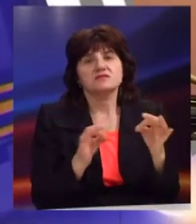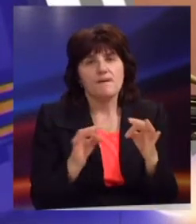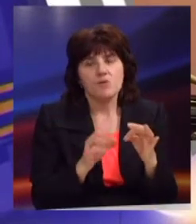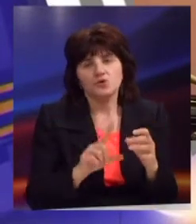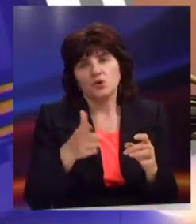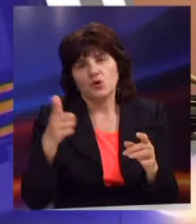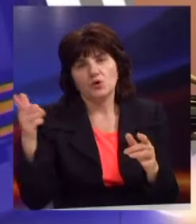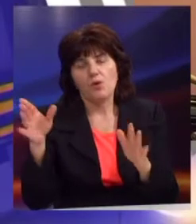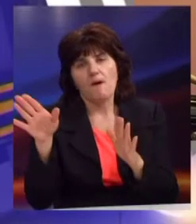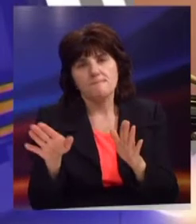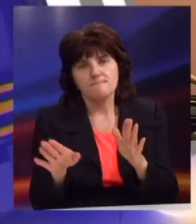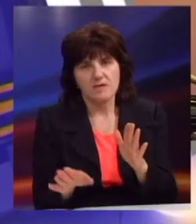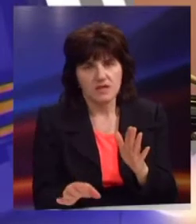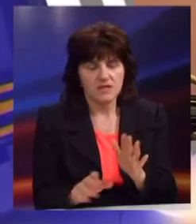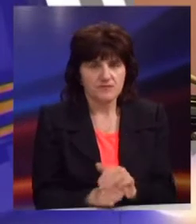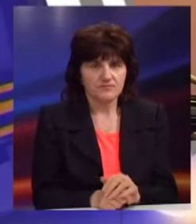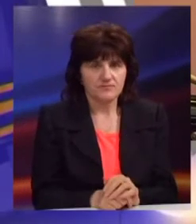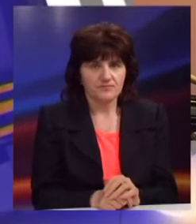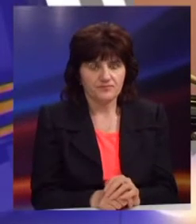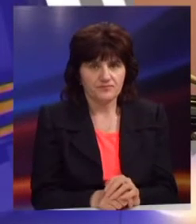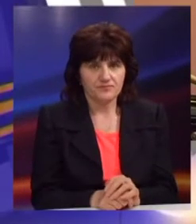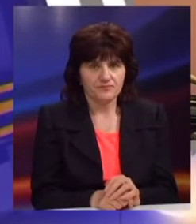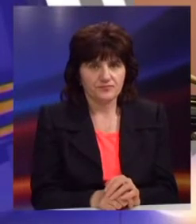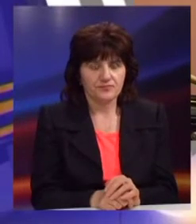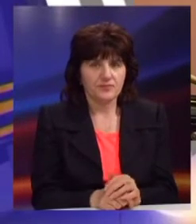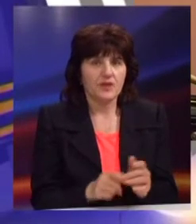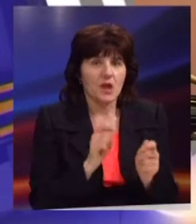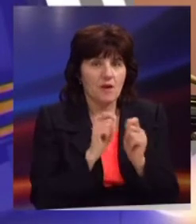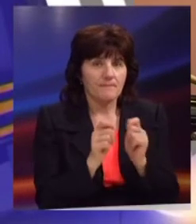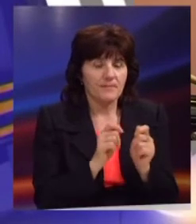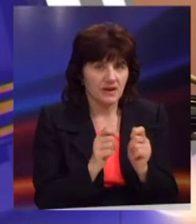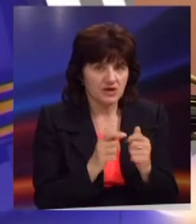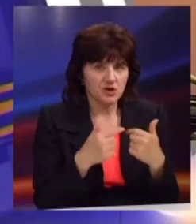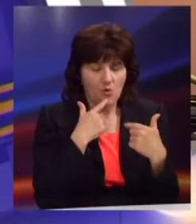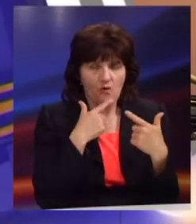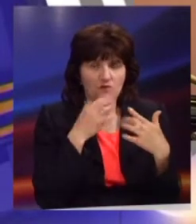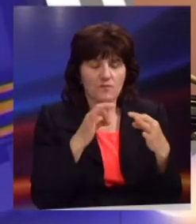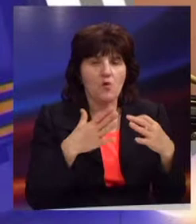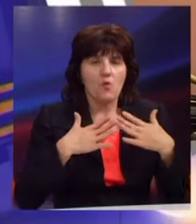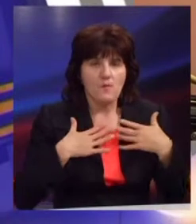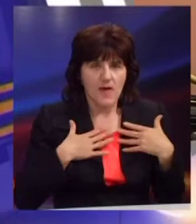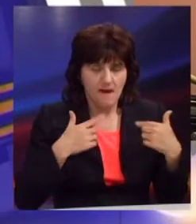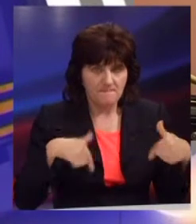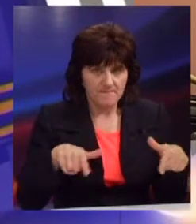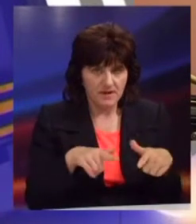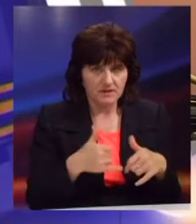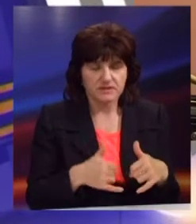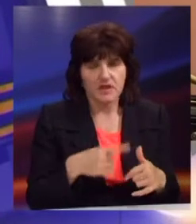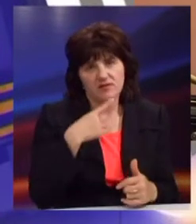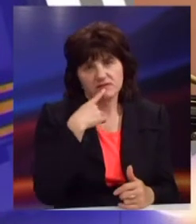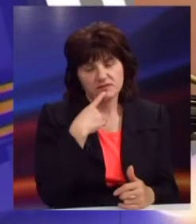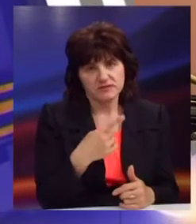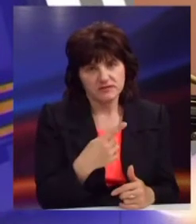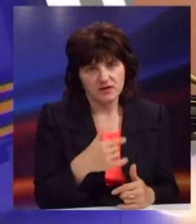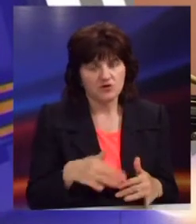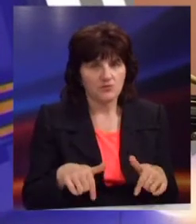a ostali su svi nešto u manjem procentu. Dobro, priča je da govorimo o nama, a ne o drugima. Danas mogu s ponosom